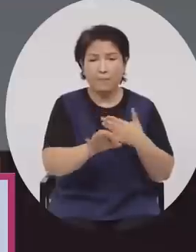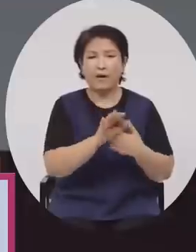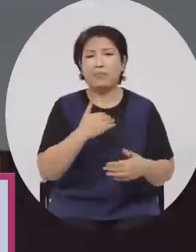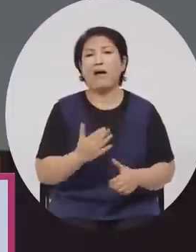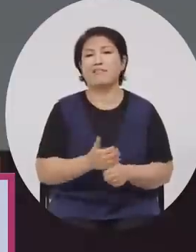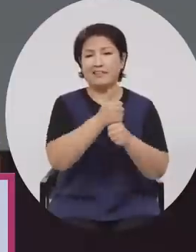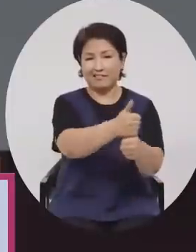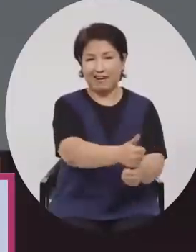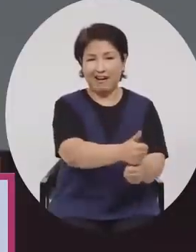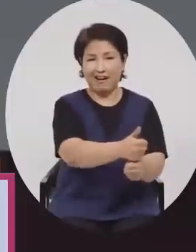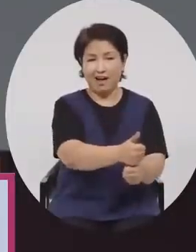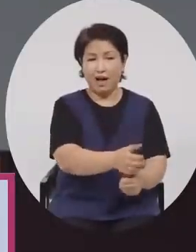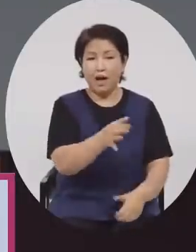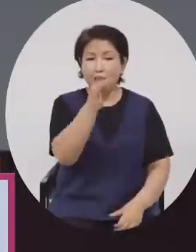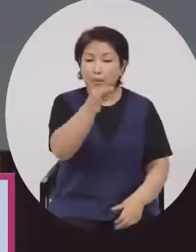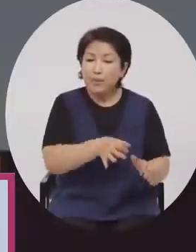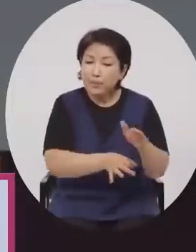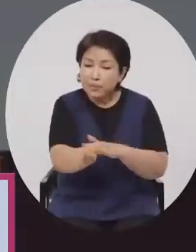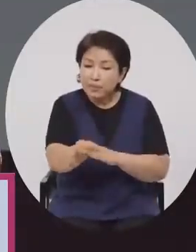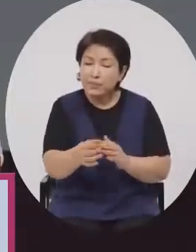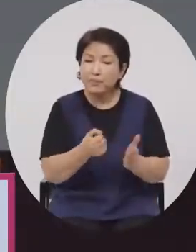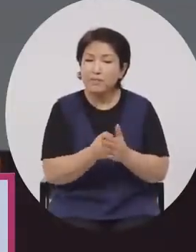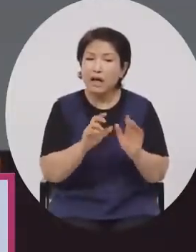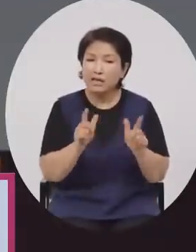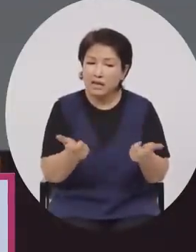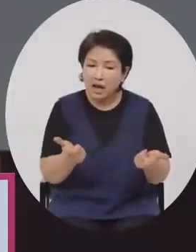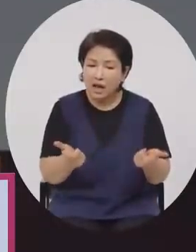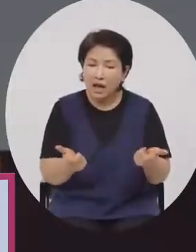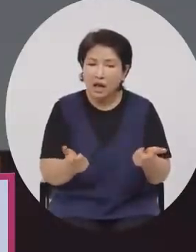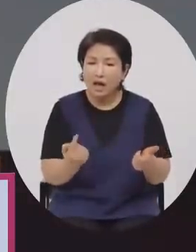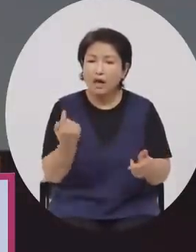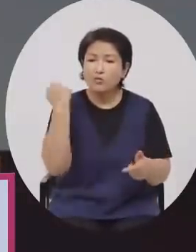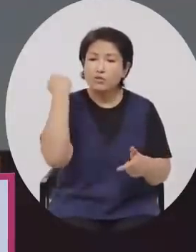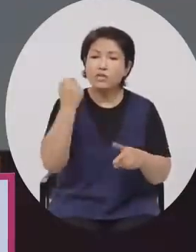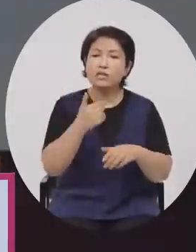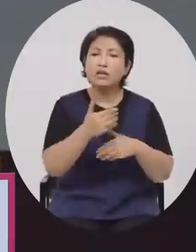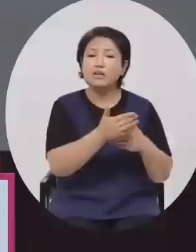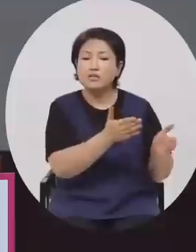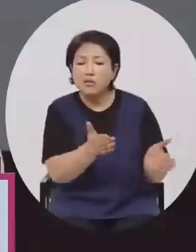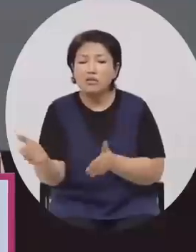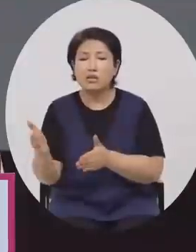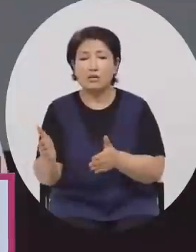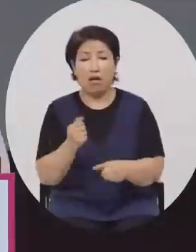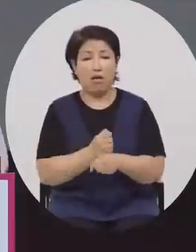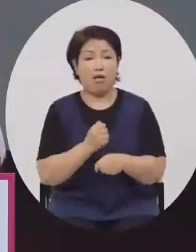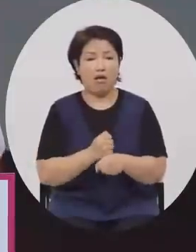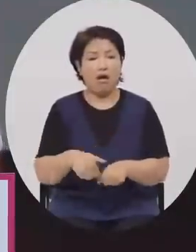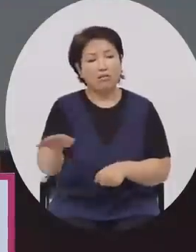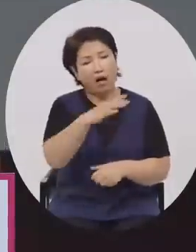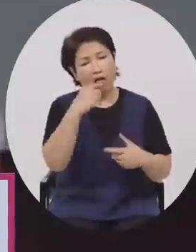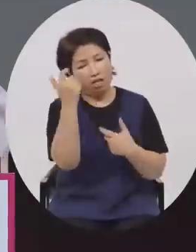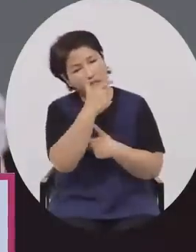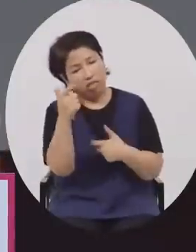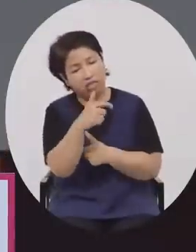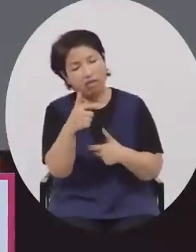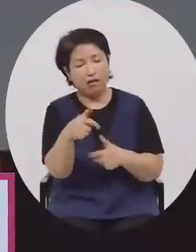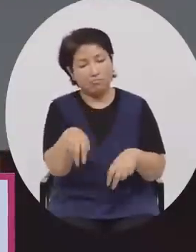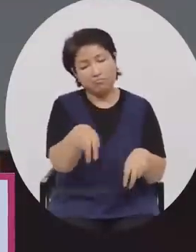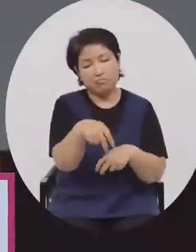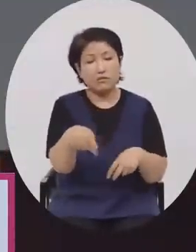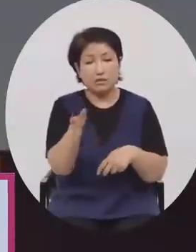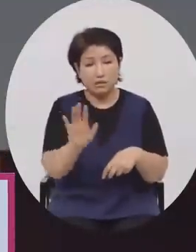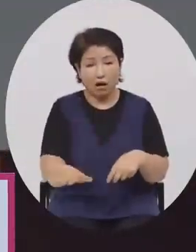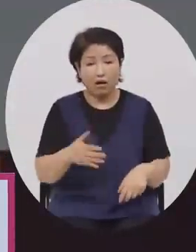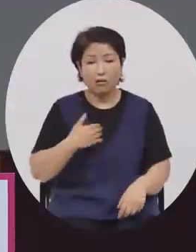그 이유는 꼭 돈 때문에가 아니고 뒷정리를 해주나 안 해주나. 다 취해가 이러는데 술을 안 먹는 사람이